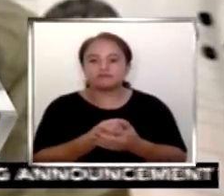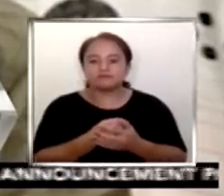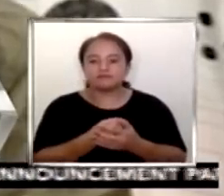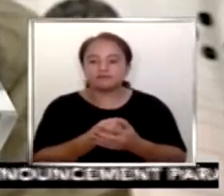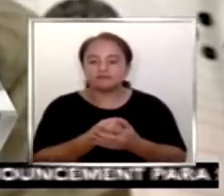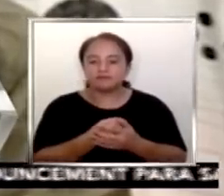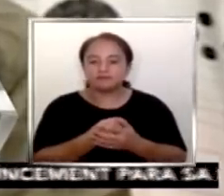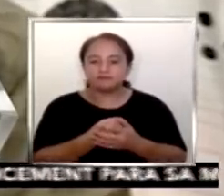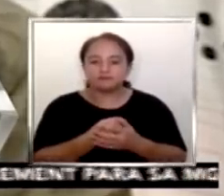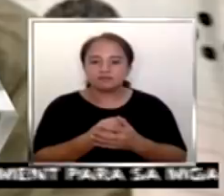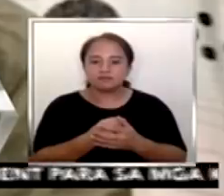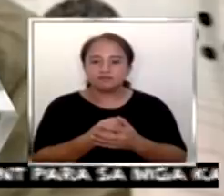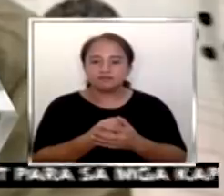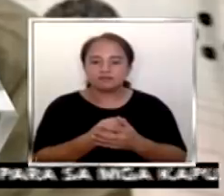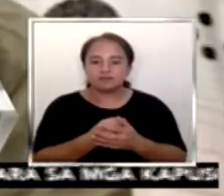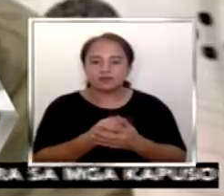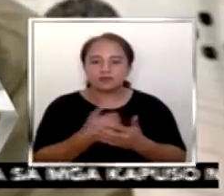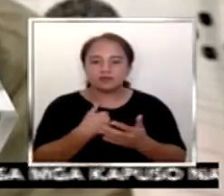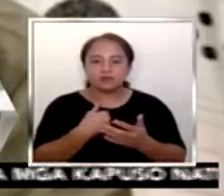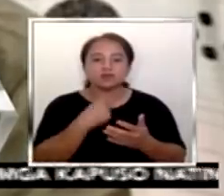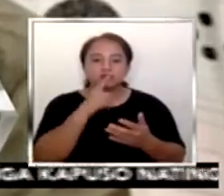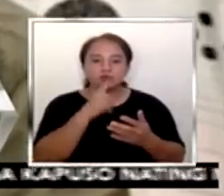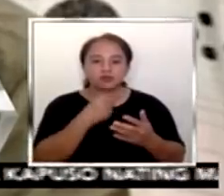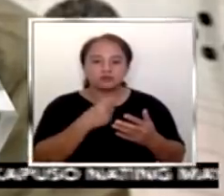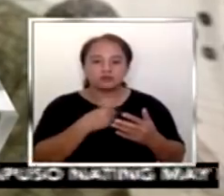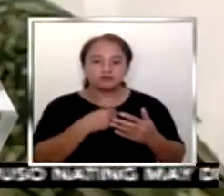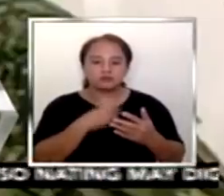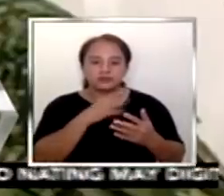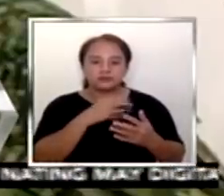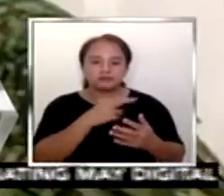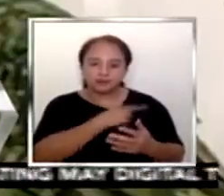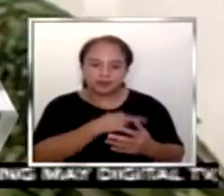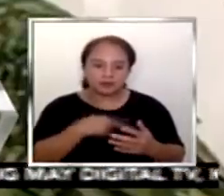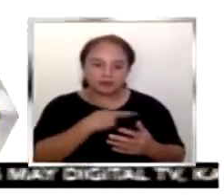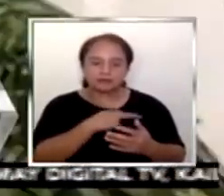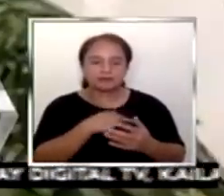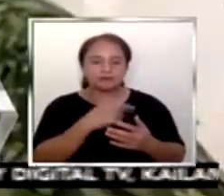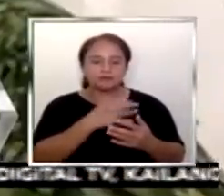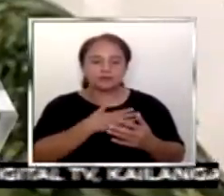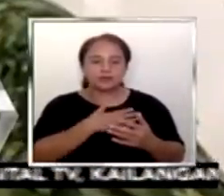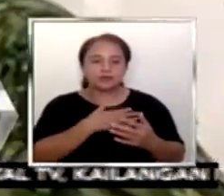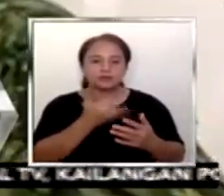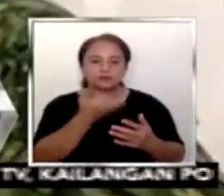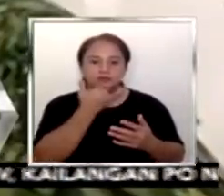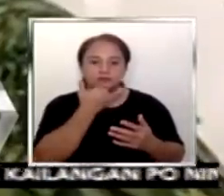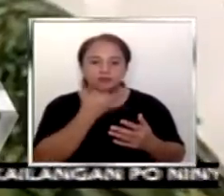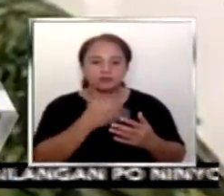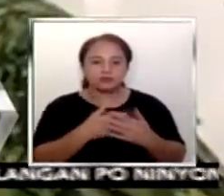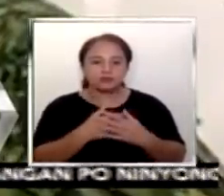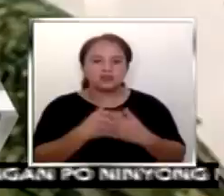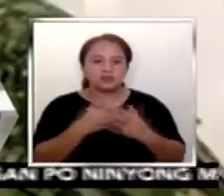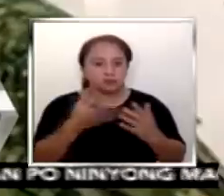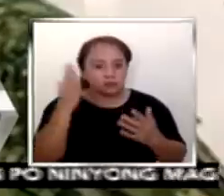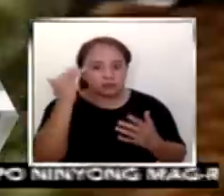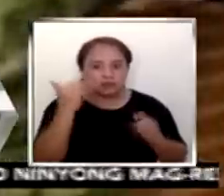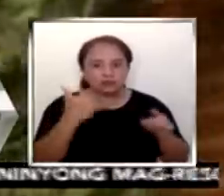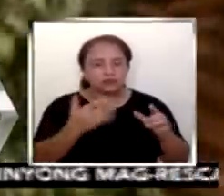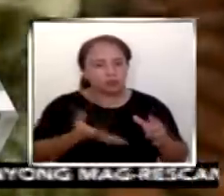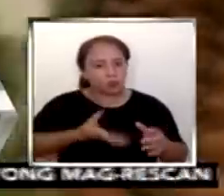Ito nga po, pinagsisisi ako na po ang nangawa kong kasalanan. Nakakalungkot ito isipin, trainee niyang anak ang kanyang